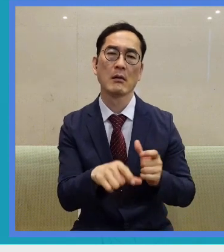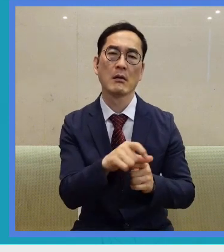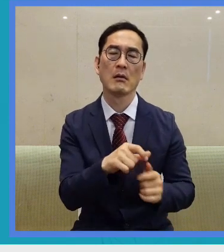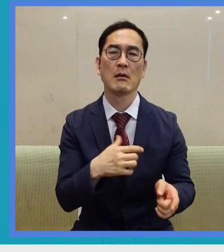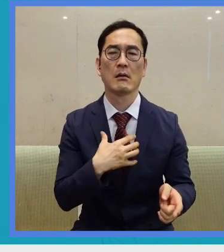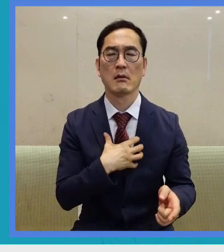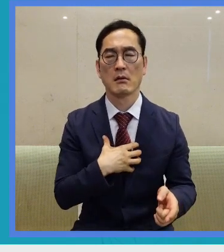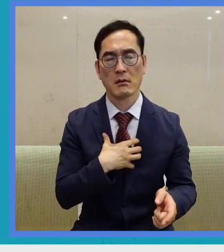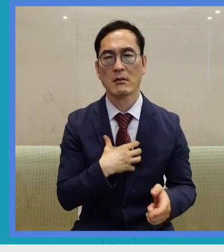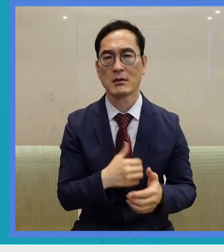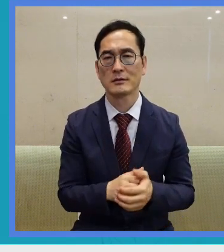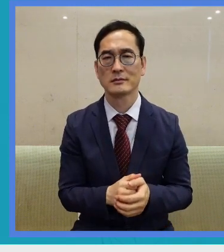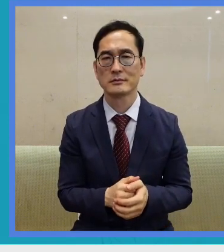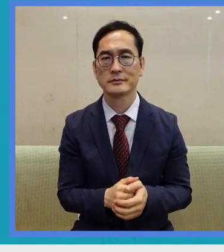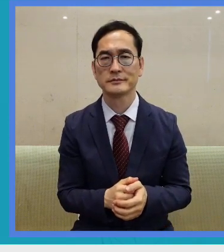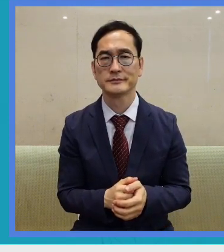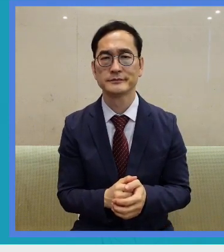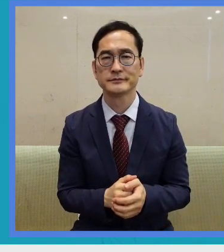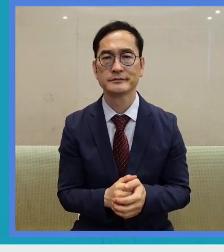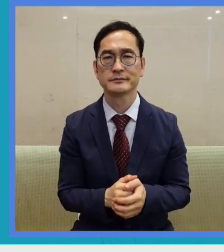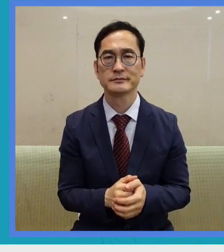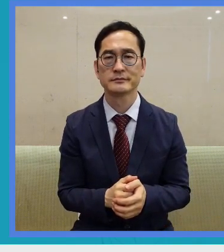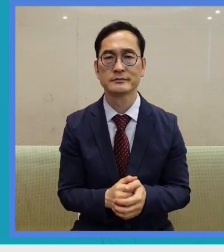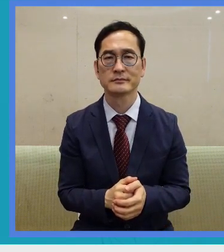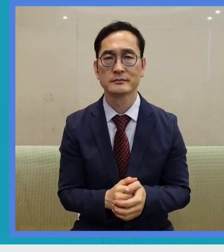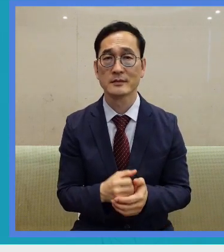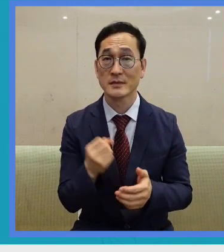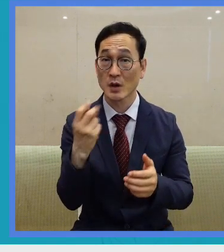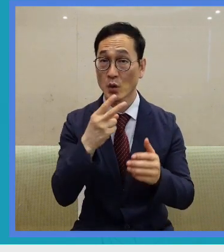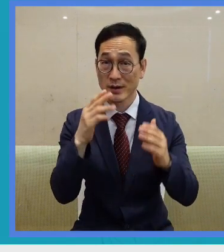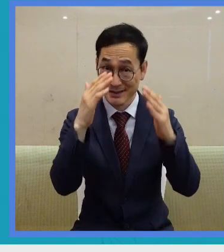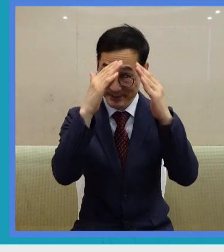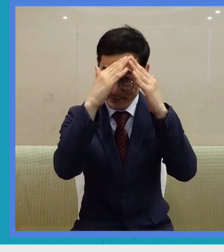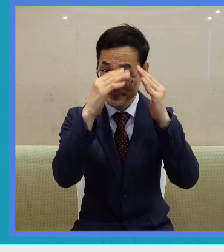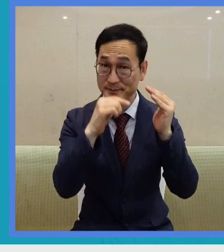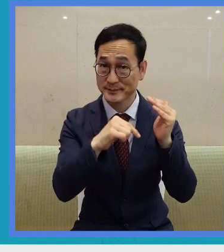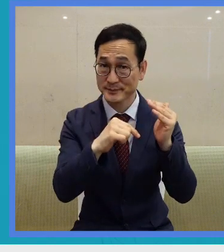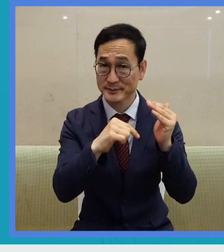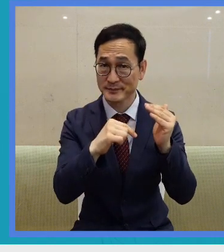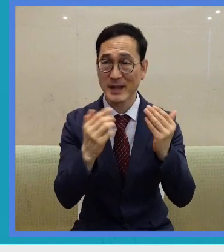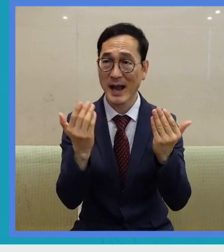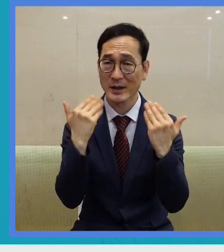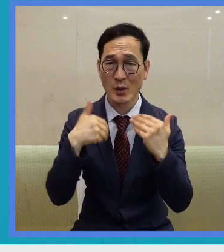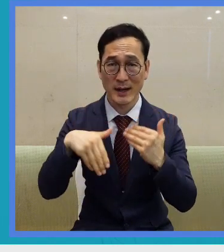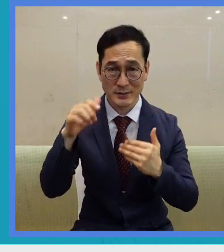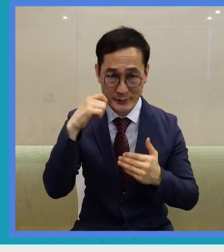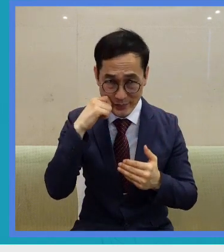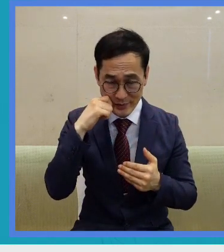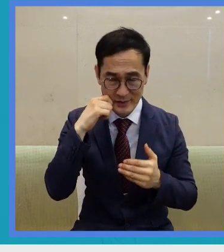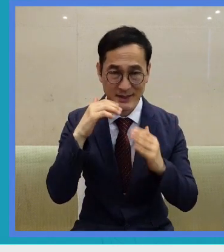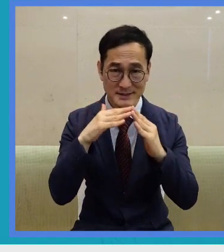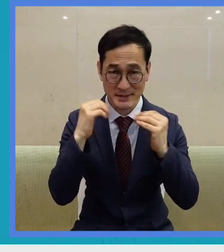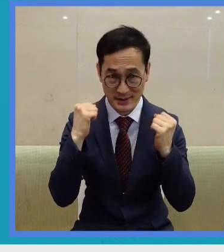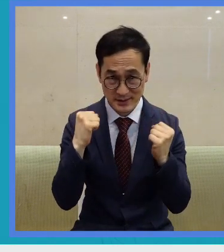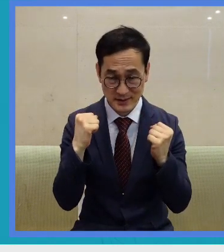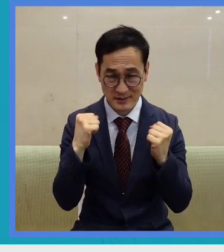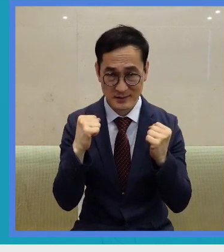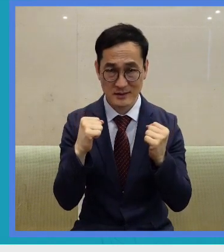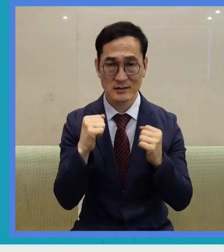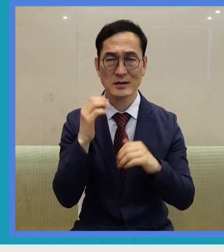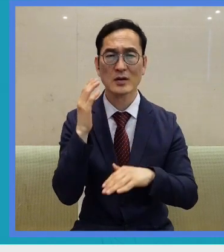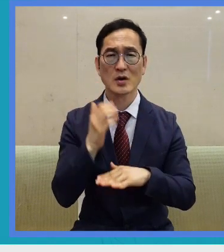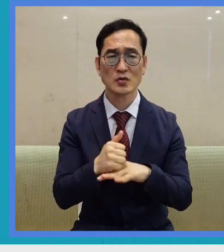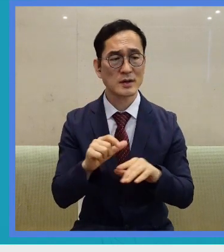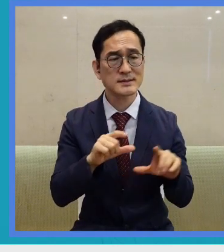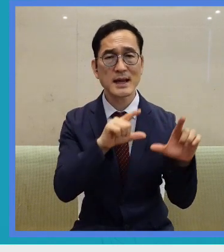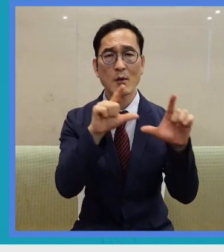하고 있고요. 또 아이들이 이제 이렇게 집에 있고 그다음에 그 학교를 다시 가지 못하고 이제 이런 것들이 결국에는